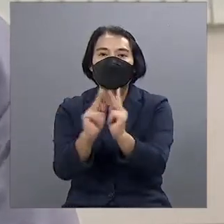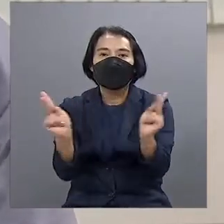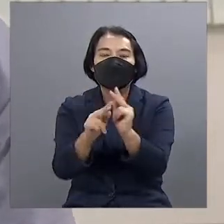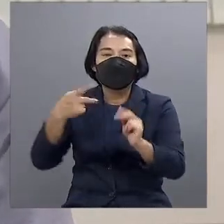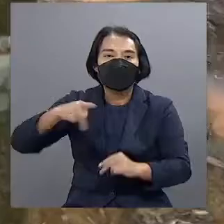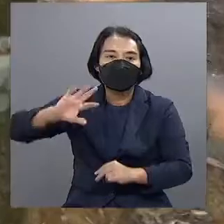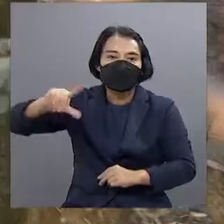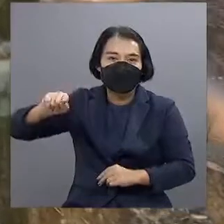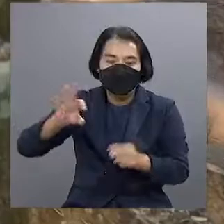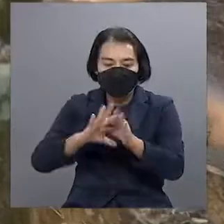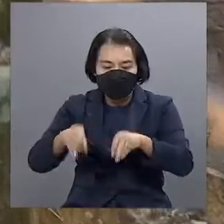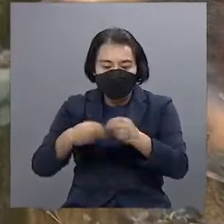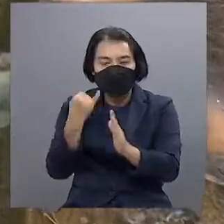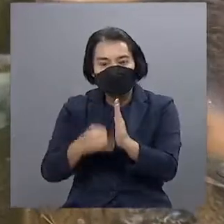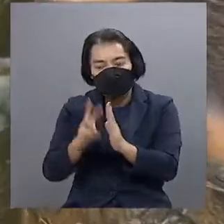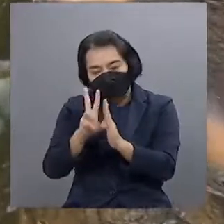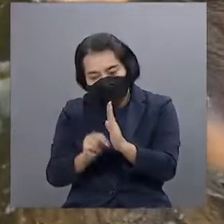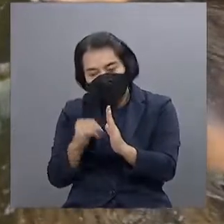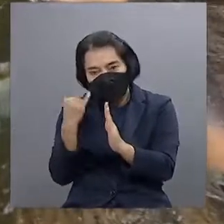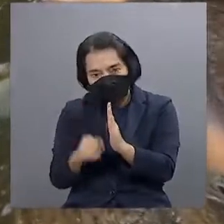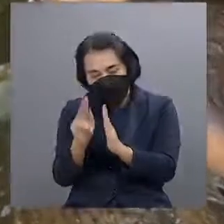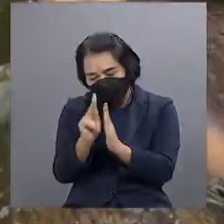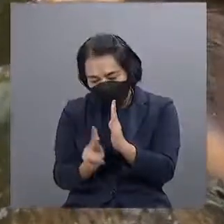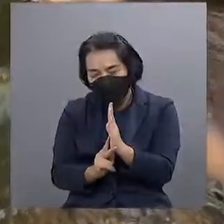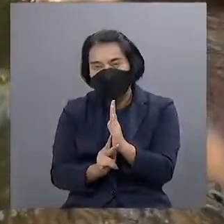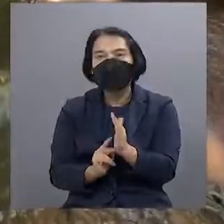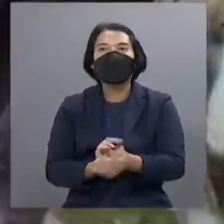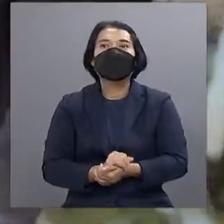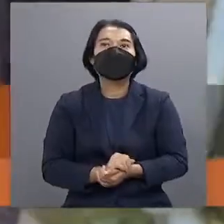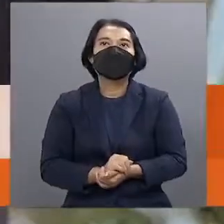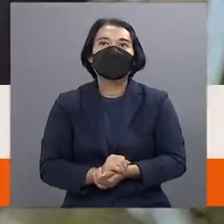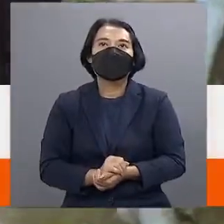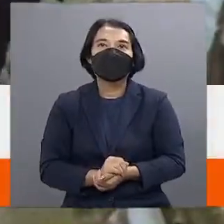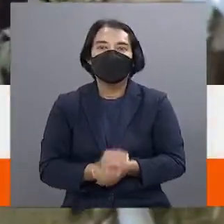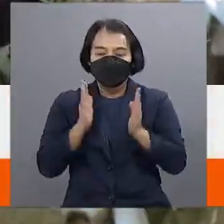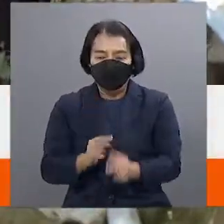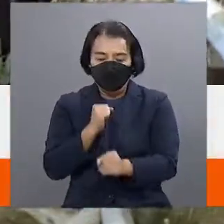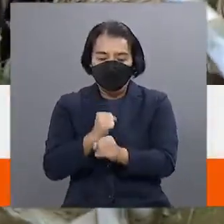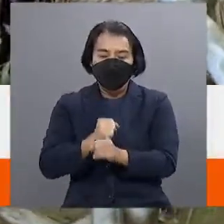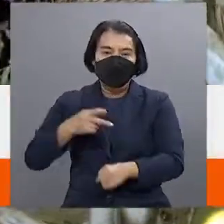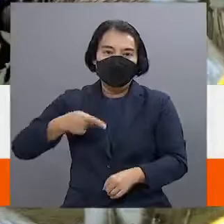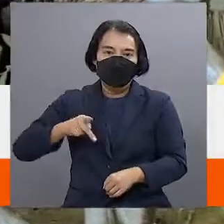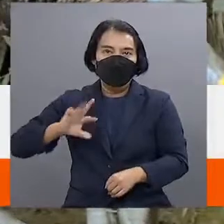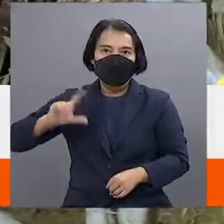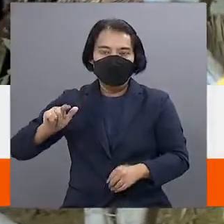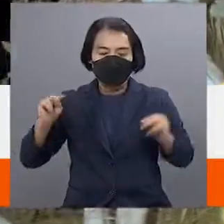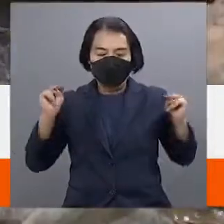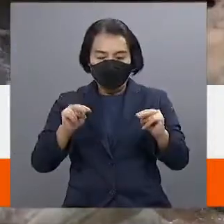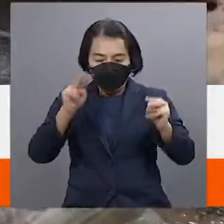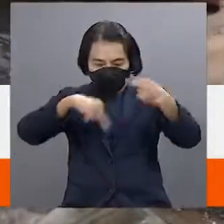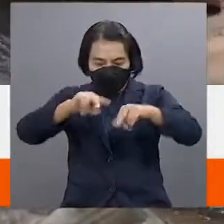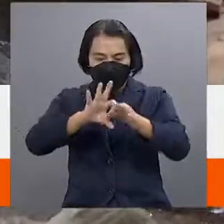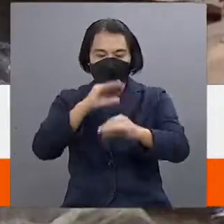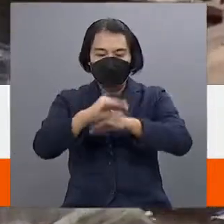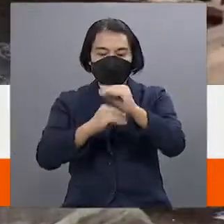ทางอาญาหรือในการลงพื้นที่ตรวจสอบของเจ้าที่ปปชในครั้งนี้ดำเนินการตามโครงการต้านและ